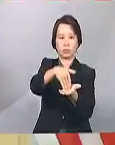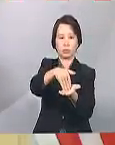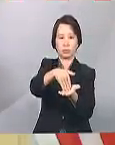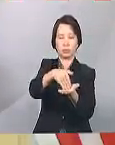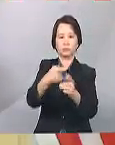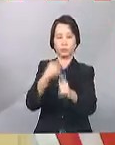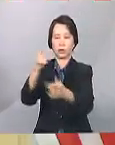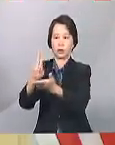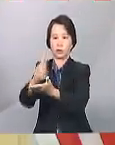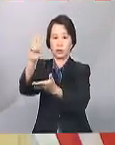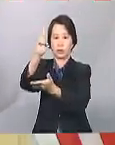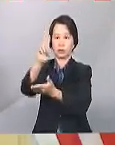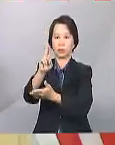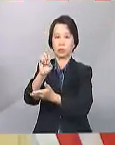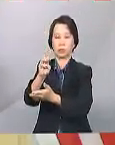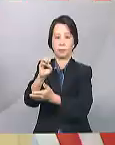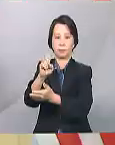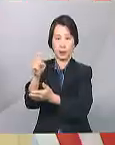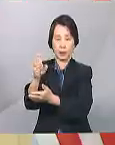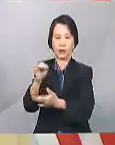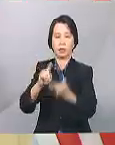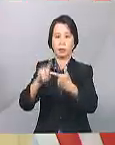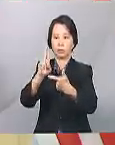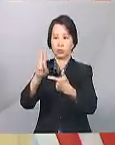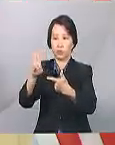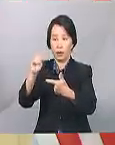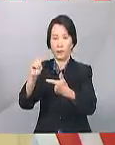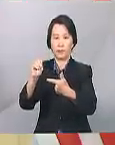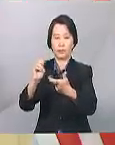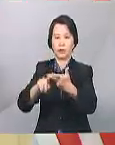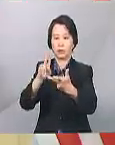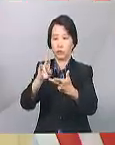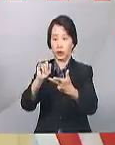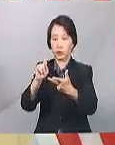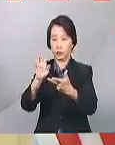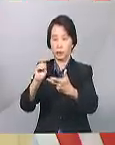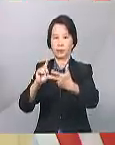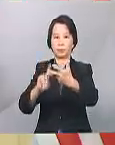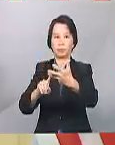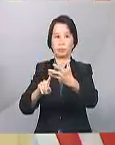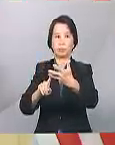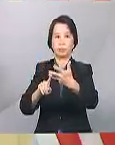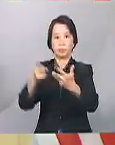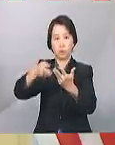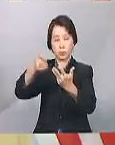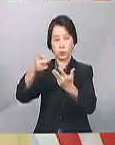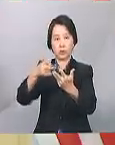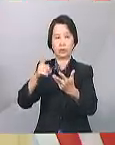Daripada Universiti UNIMAP, UUM, UITM, Pulau